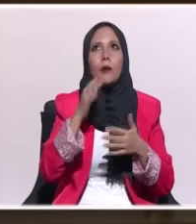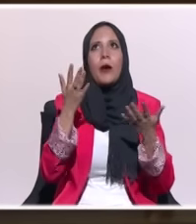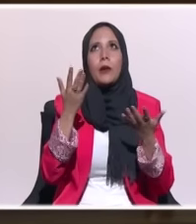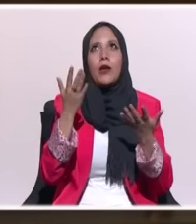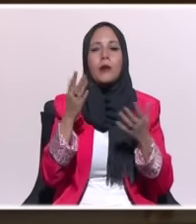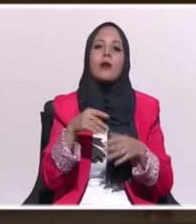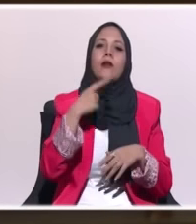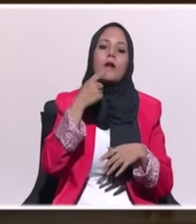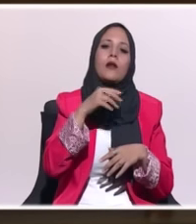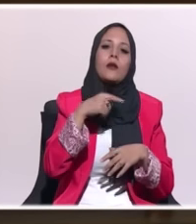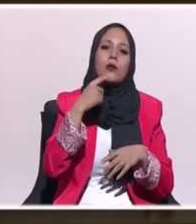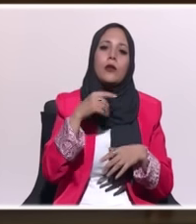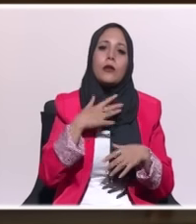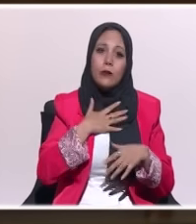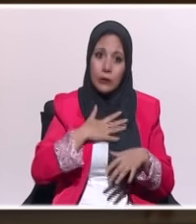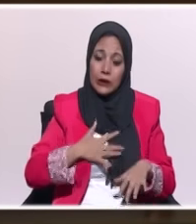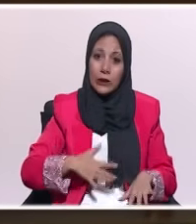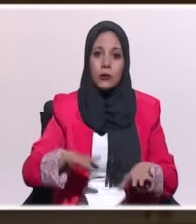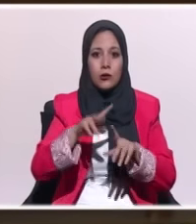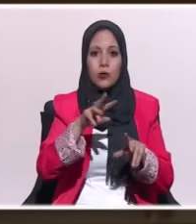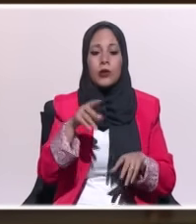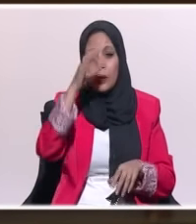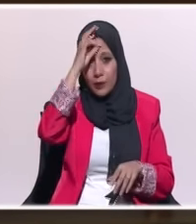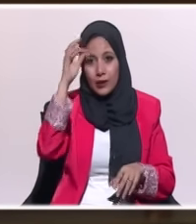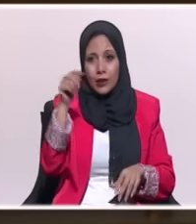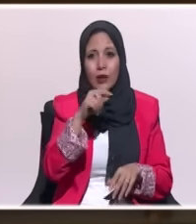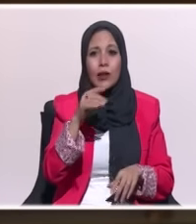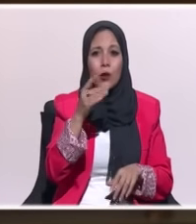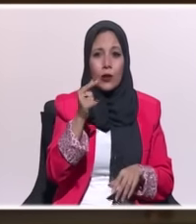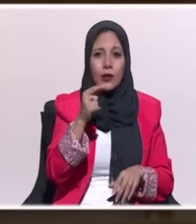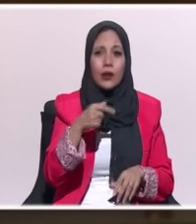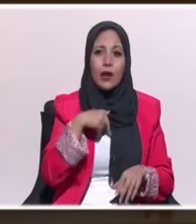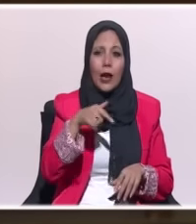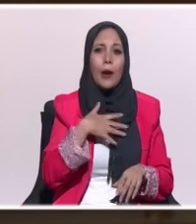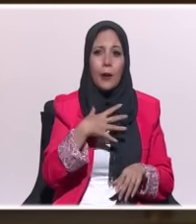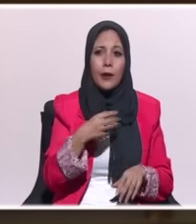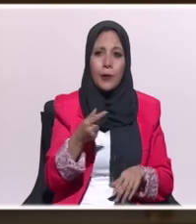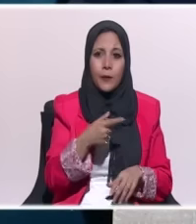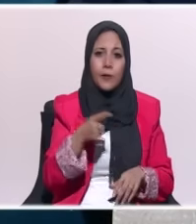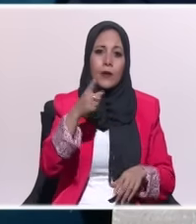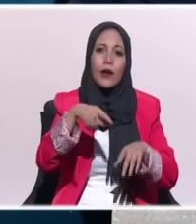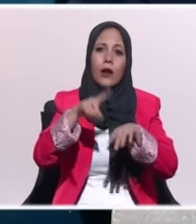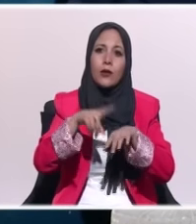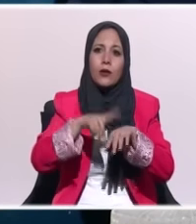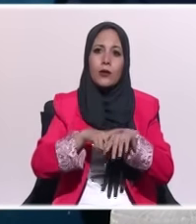ويهدي سركم واتمنى ان اخواتك عاملين ايه دلوقتي معاها بعد ما انت قلت لها؟ لا وحشين